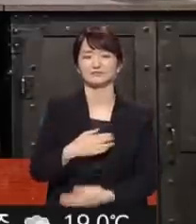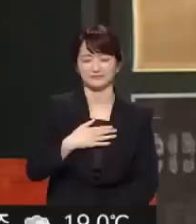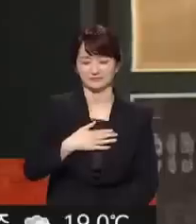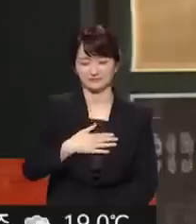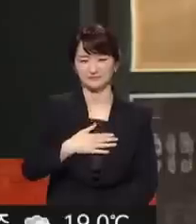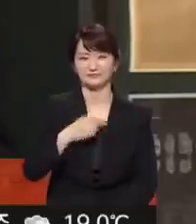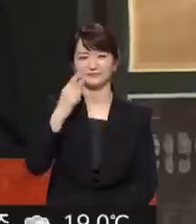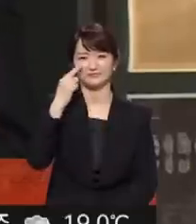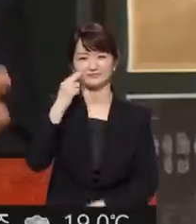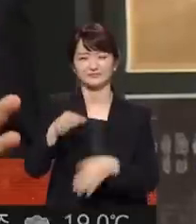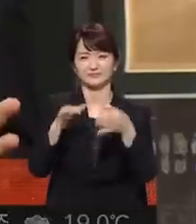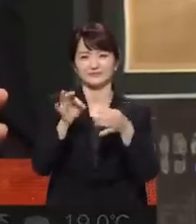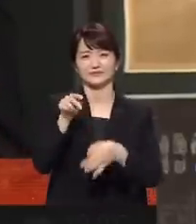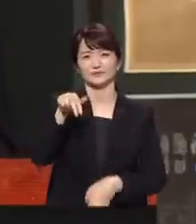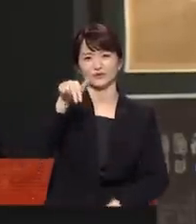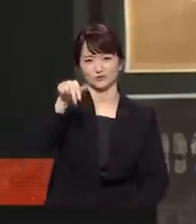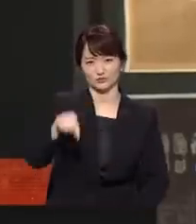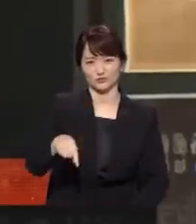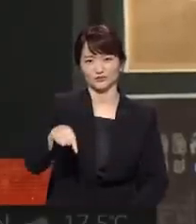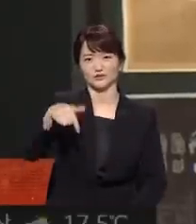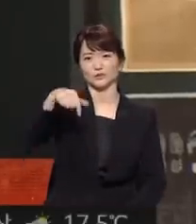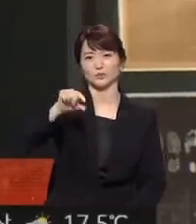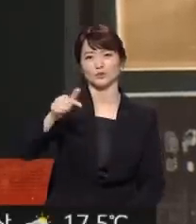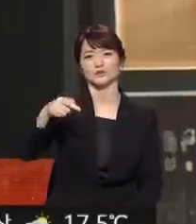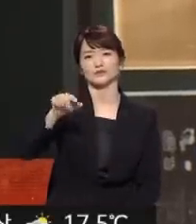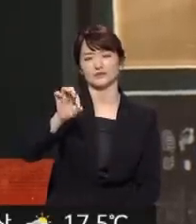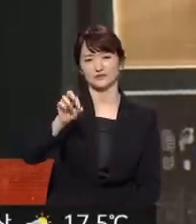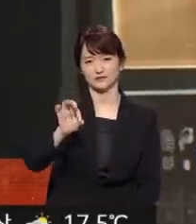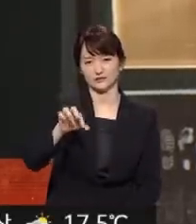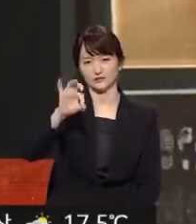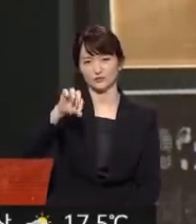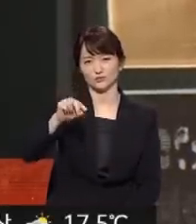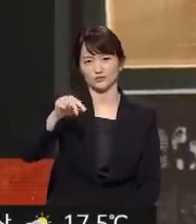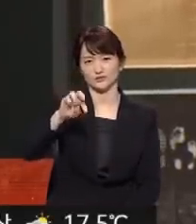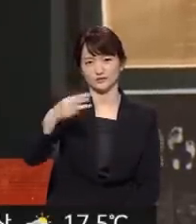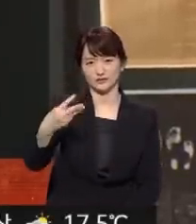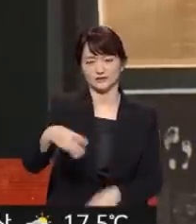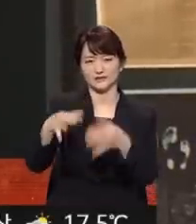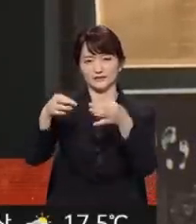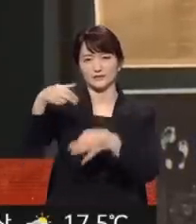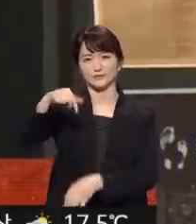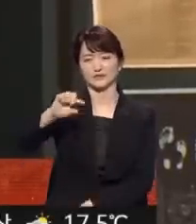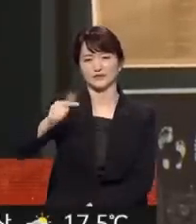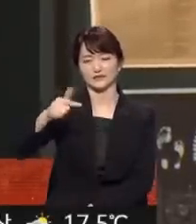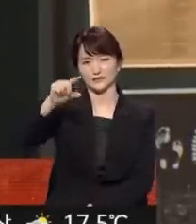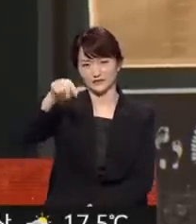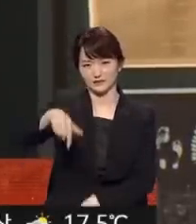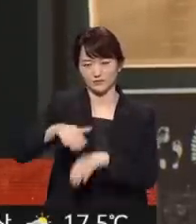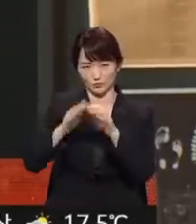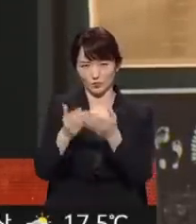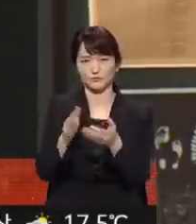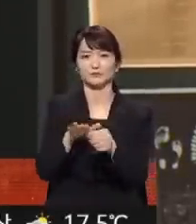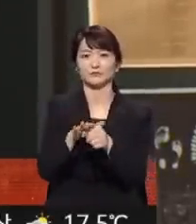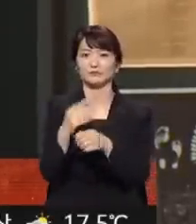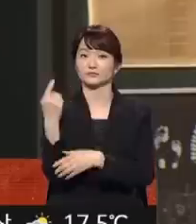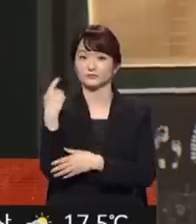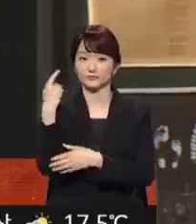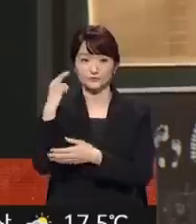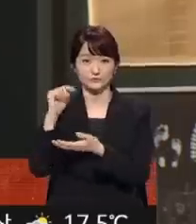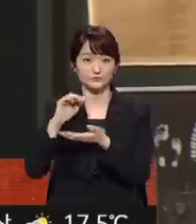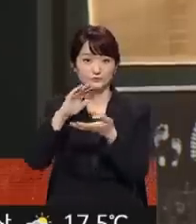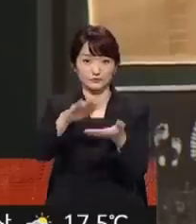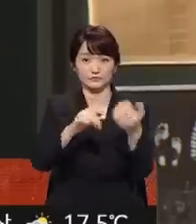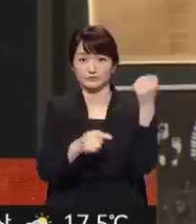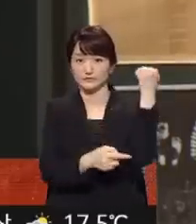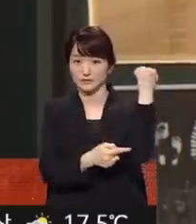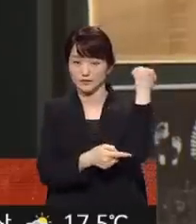네. 자, 미국의 김영주님, 권선영님, 윤성일님, 김진식님 모두 모두 사랑하고요. 자, 어제 전해드렸죠.